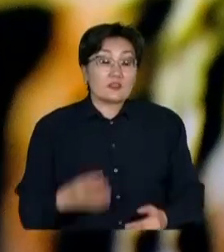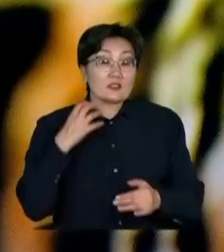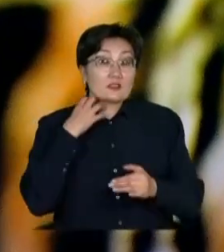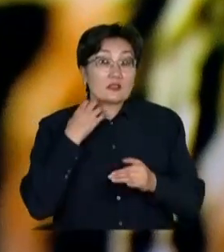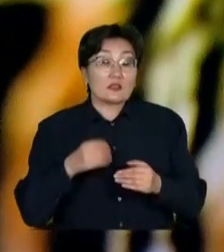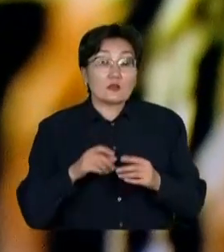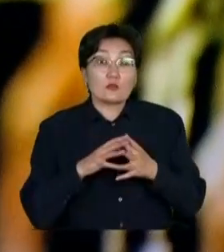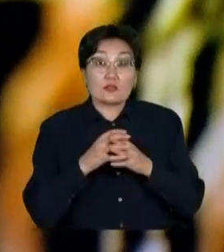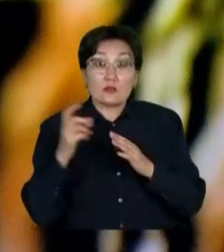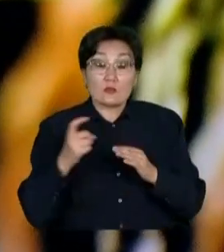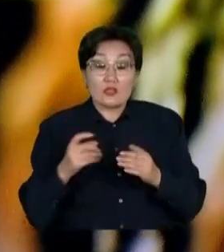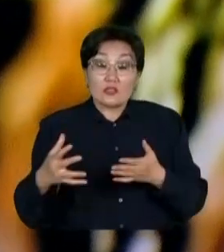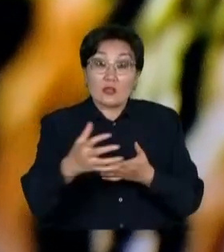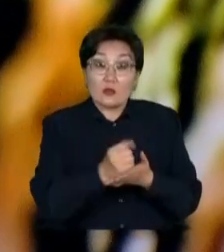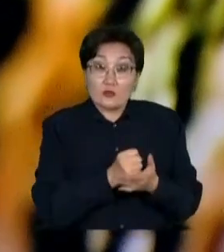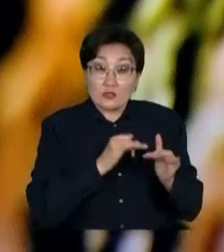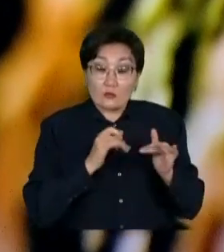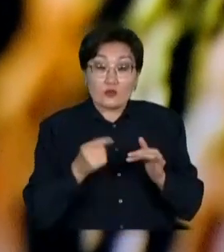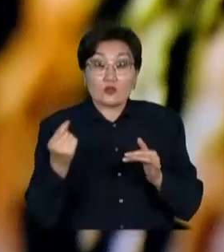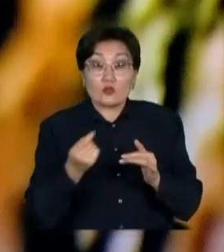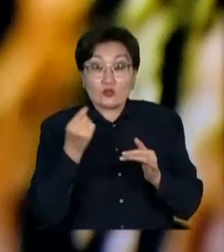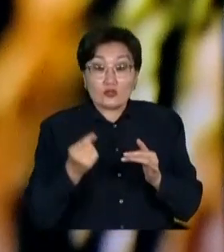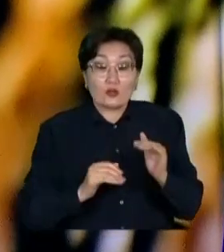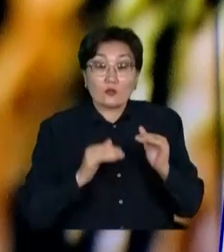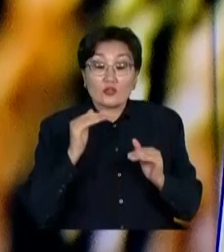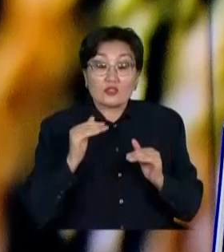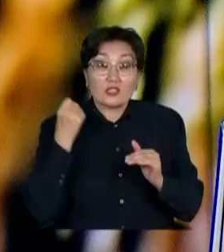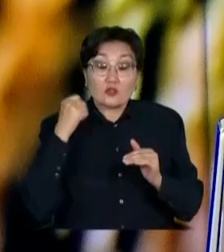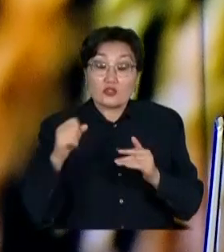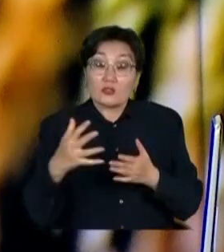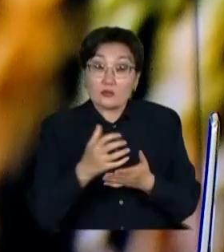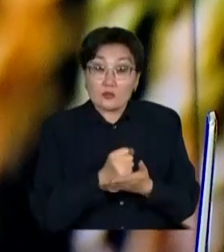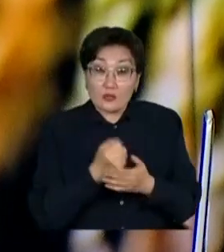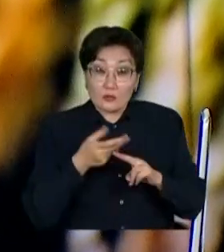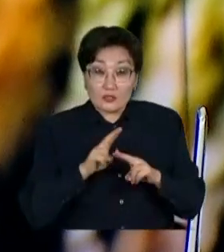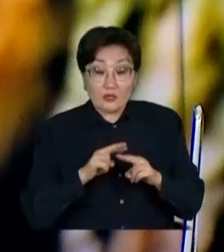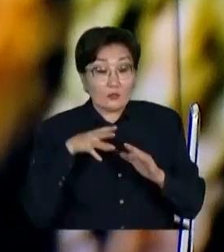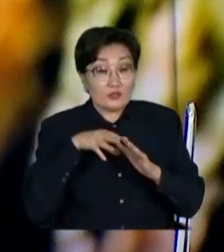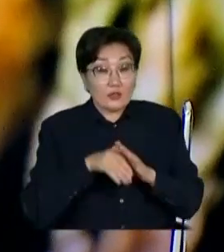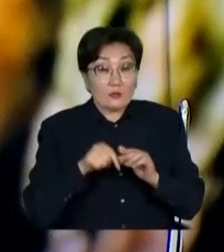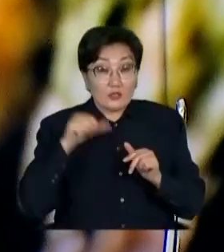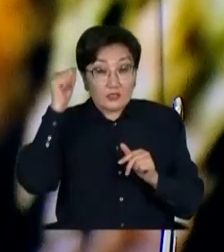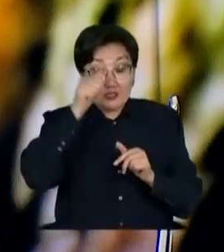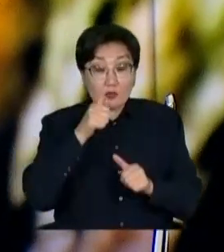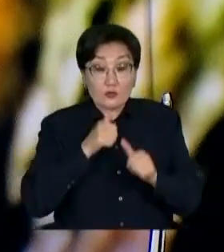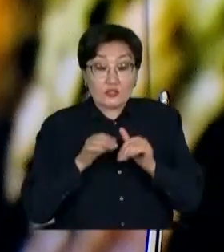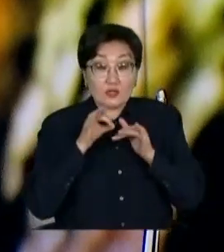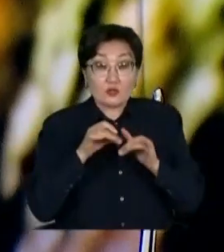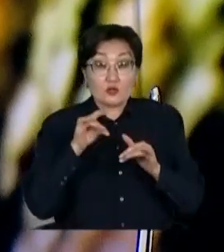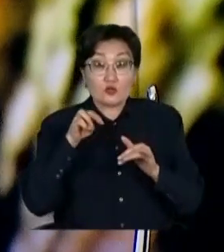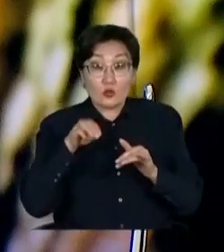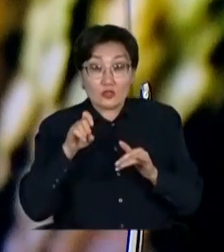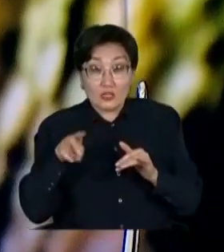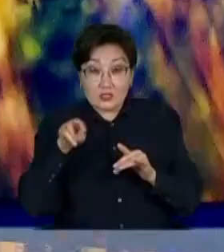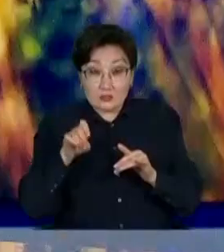Қызылордалық шаруалар жиын терім науқанында күріштен рекордты көрсеткішке қол жеткізді. Бұл ретте әсіресе бұйыл сынақтан өткен сорттардың